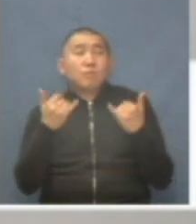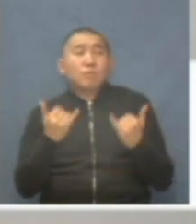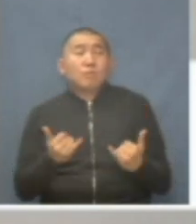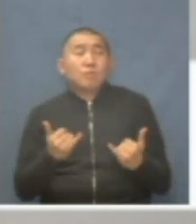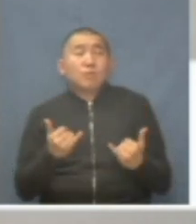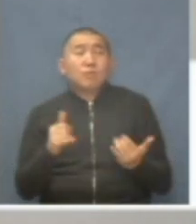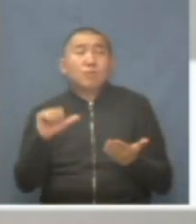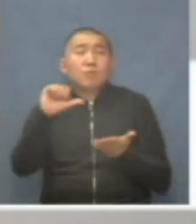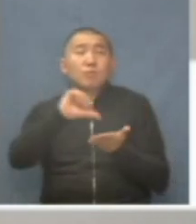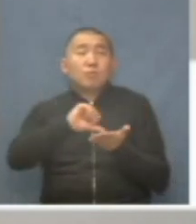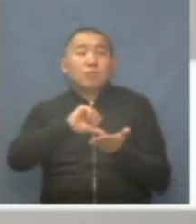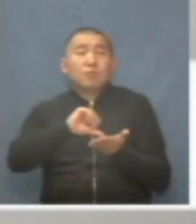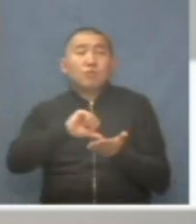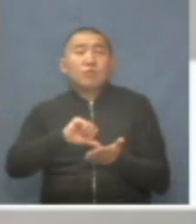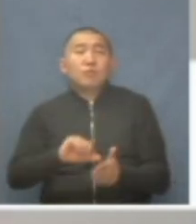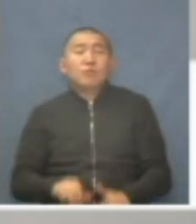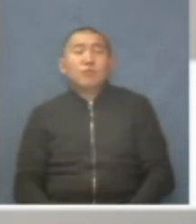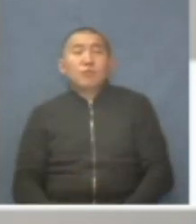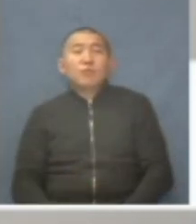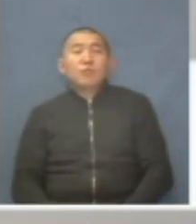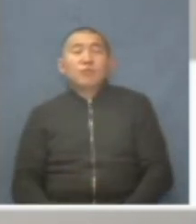с участием представителей